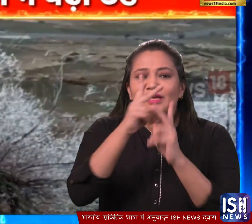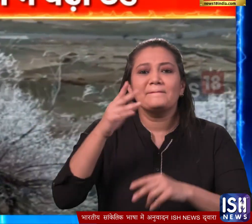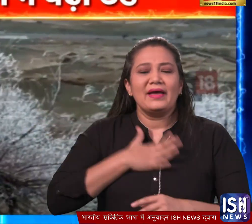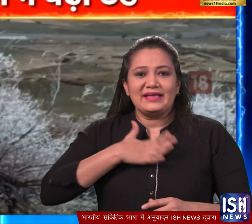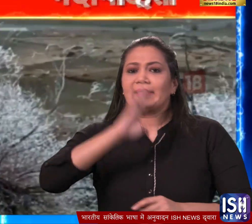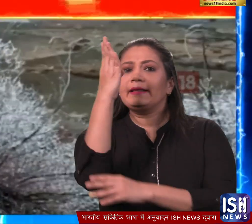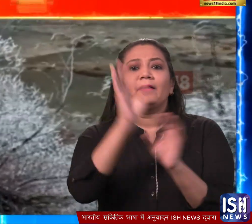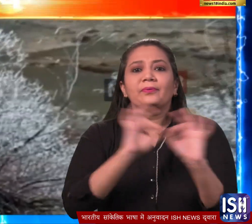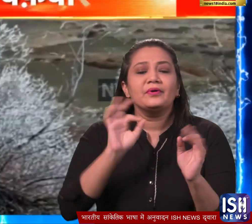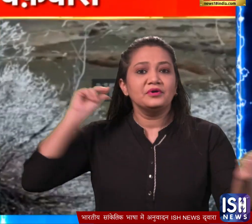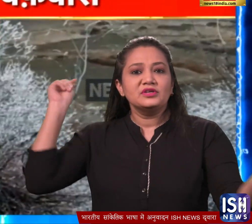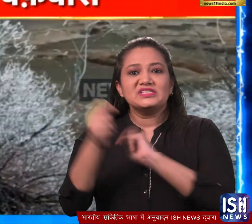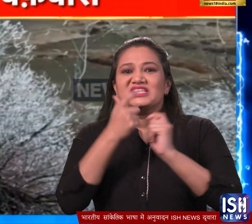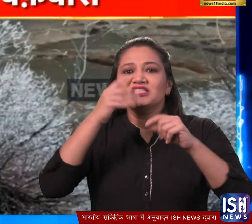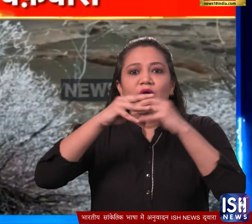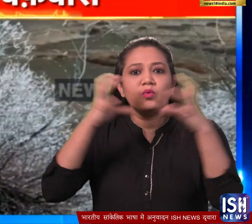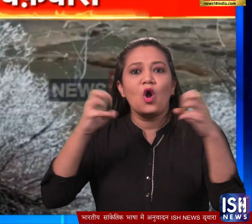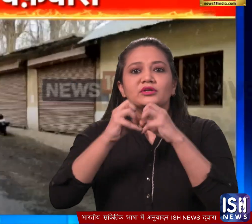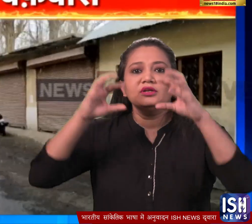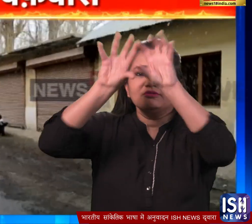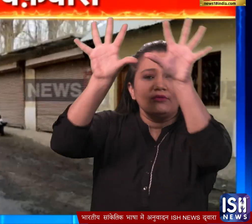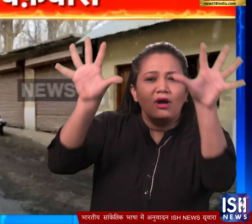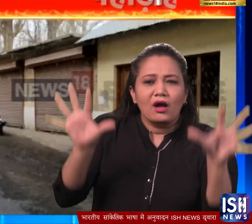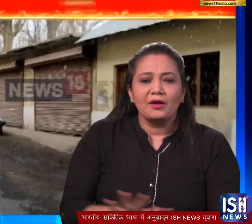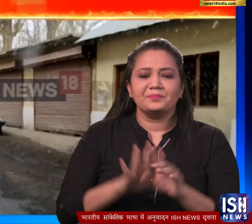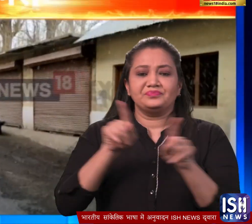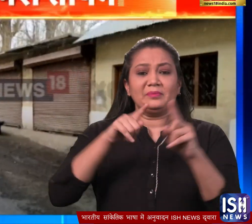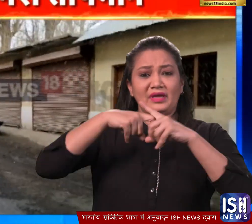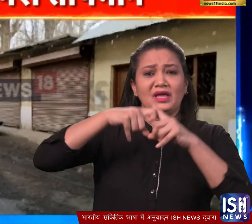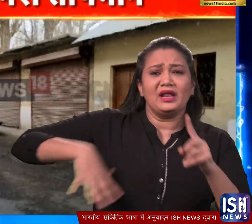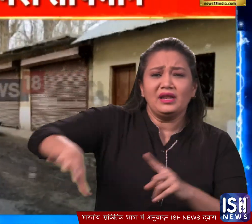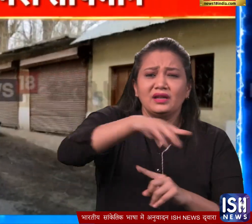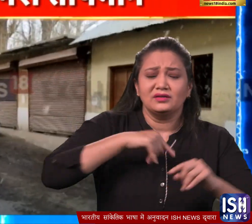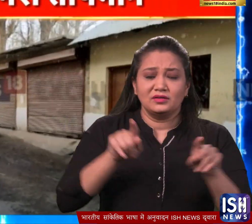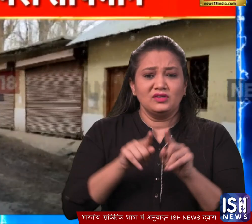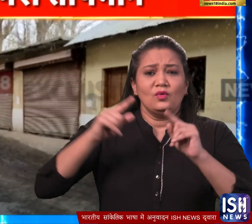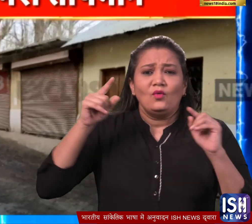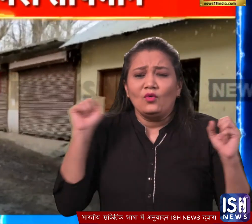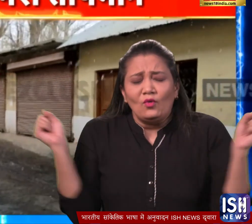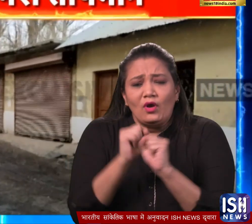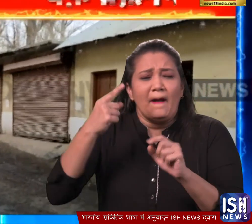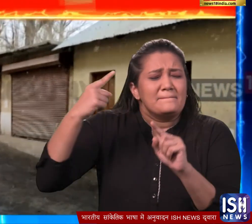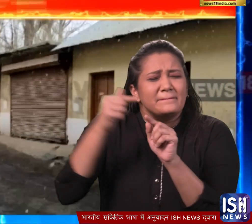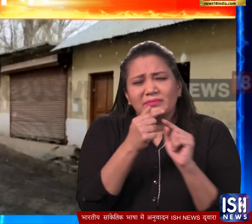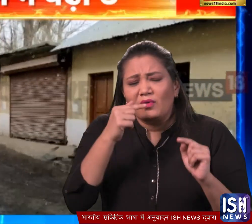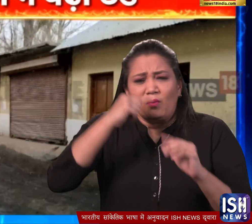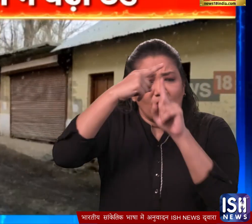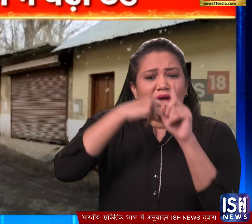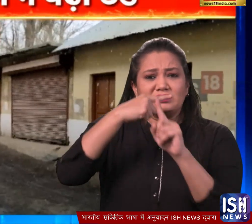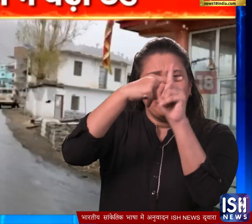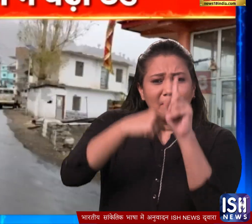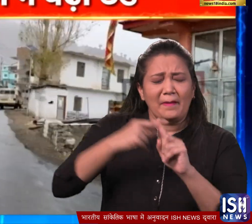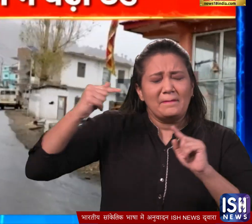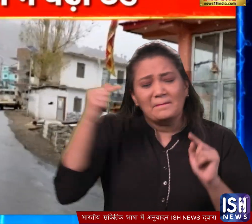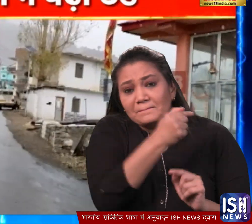मानो उनकी टहनियों पर हरे पत्तों की जगह रुई ने ले ली हो। सबसे बुरा हाल तो केलांग का रहा, जहां का तापमान पूरे राज्य में सबसे कम दर्ज किया